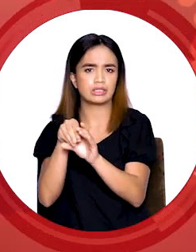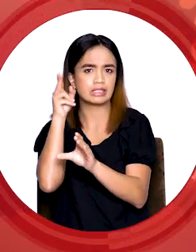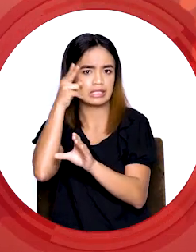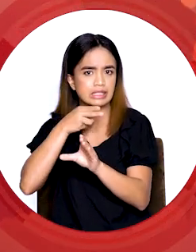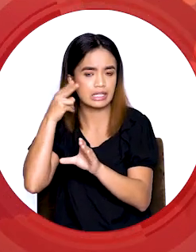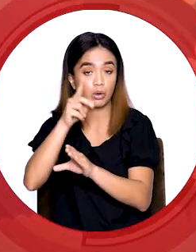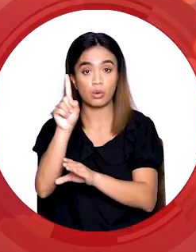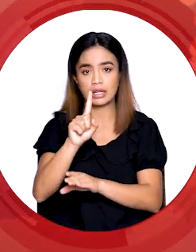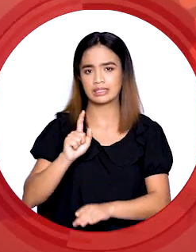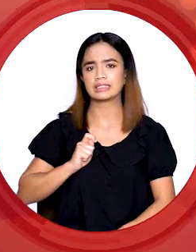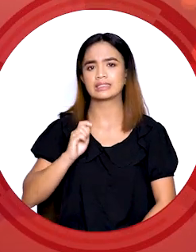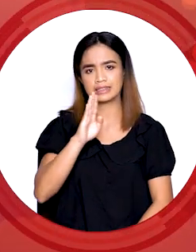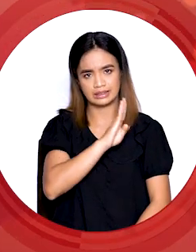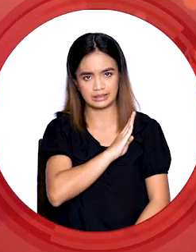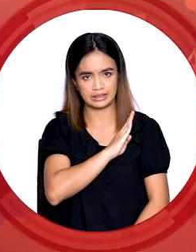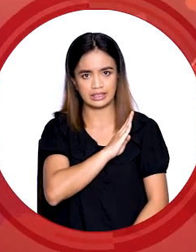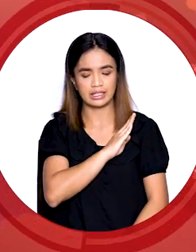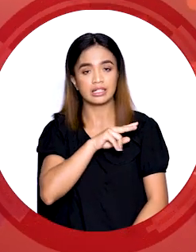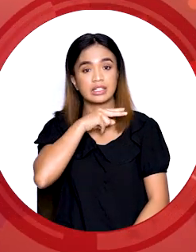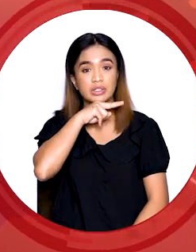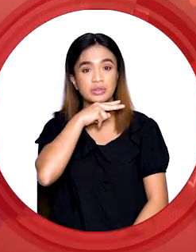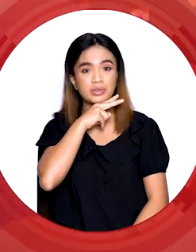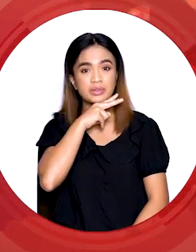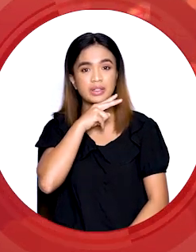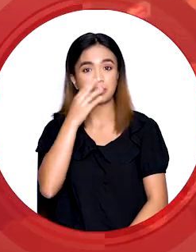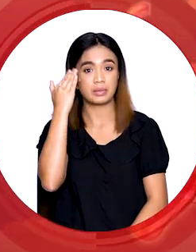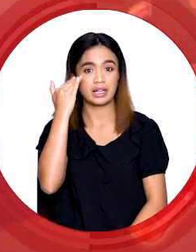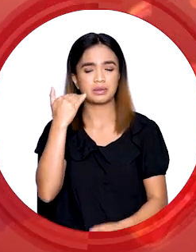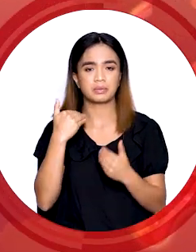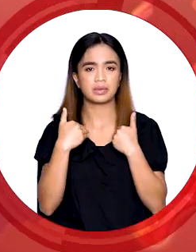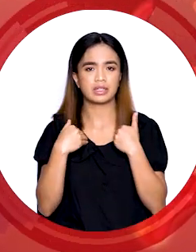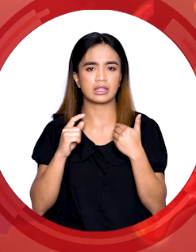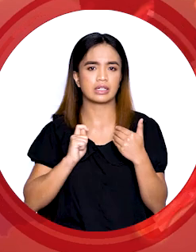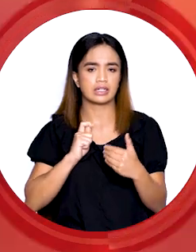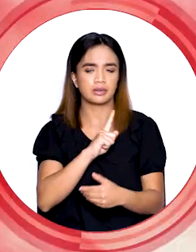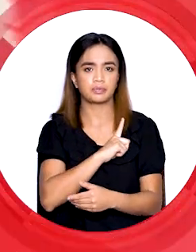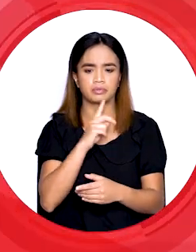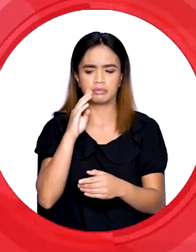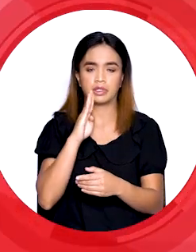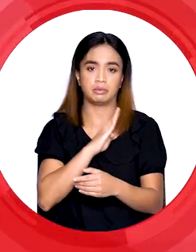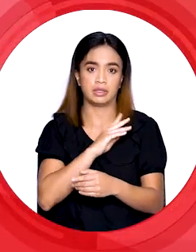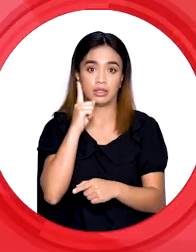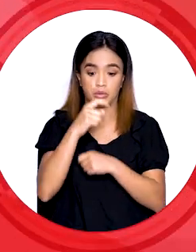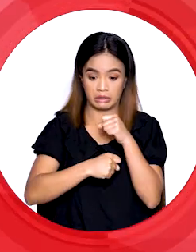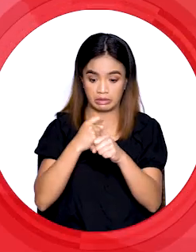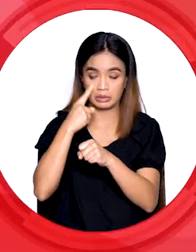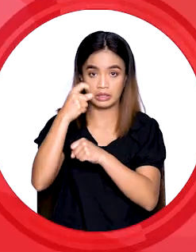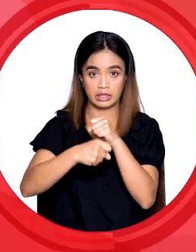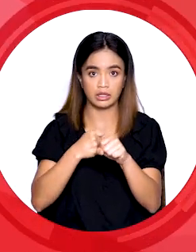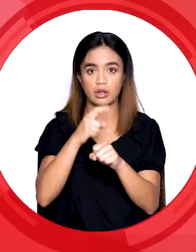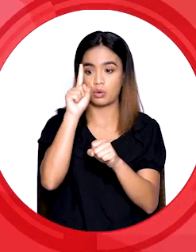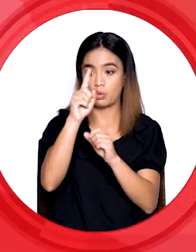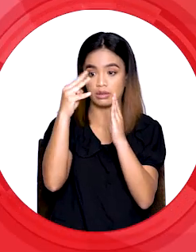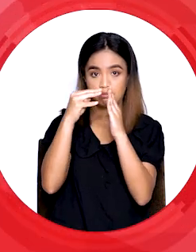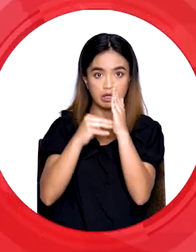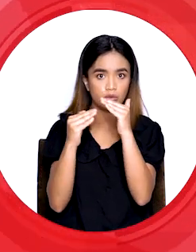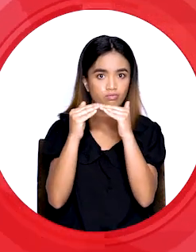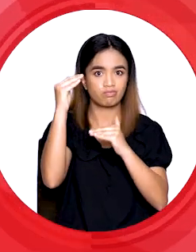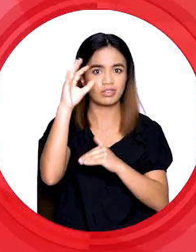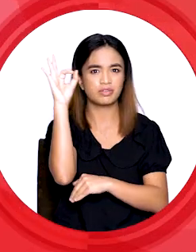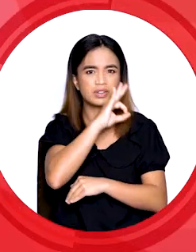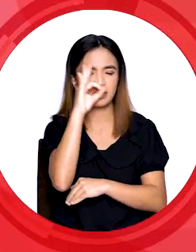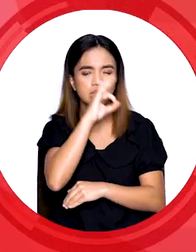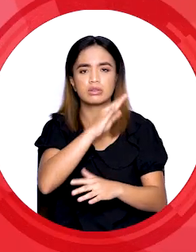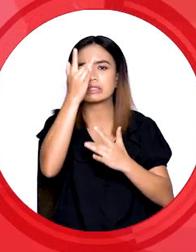ang Mycobacterium tuberculosis, ang bakteryang sanhi ng TB. Taon-taon, higit 1 milyong